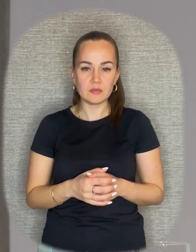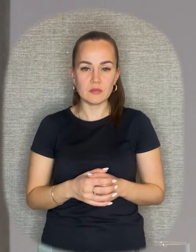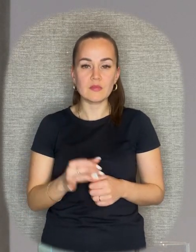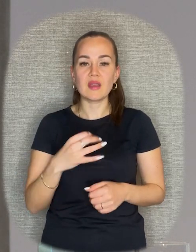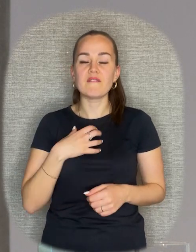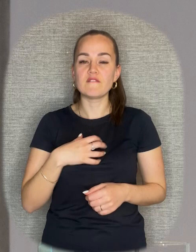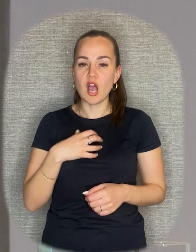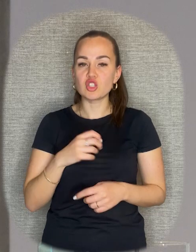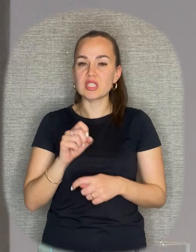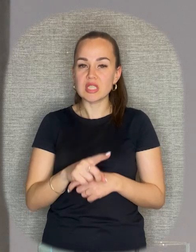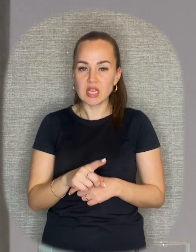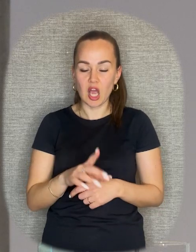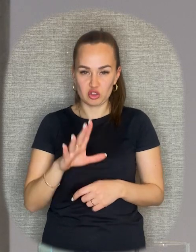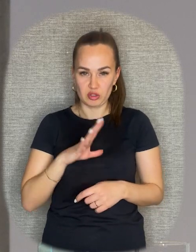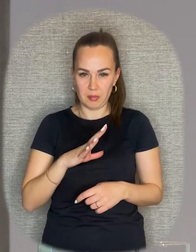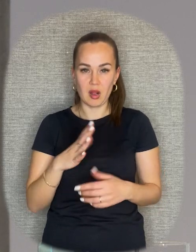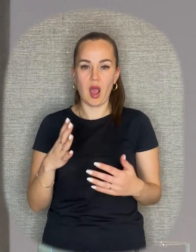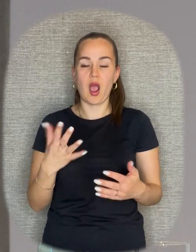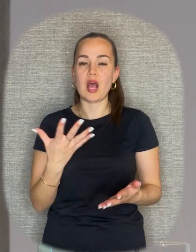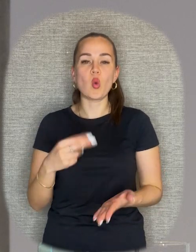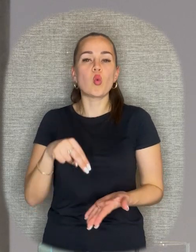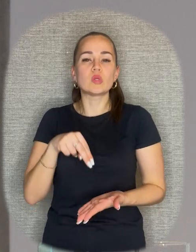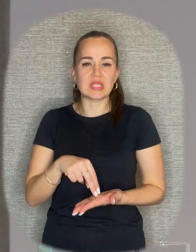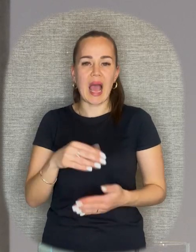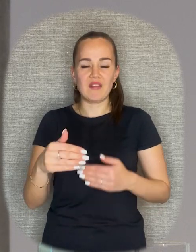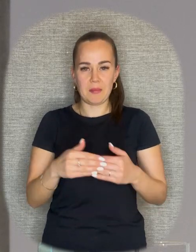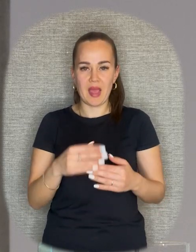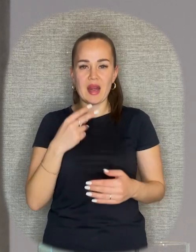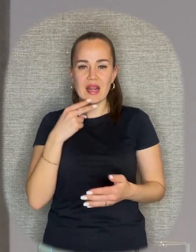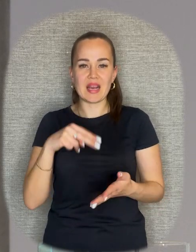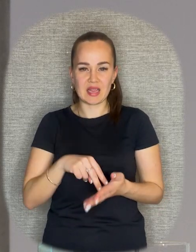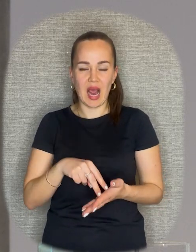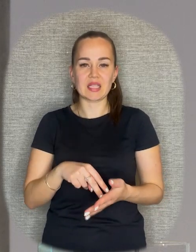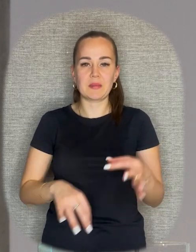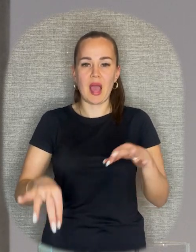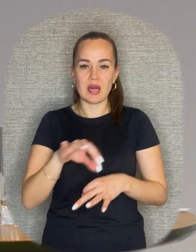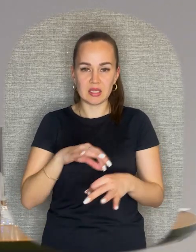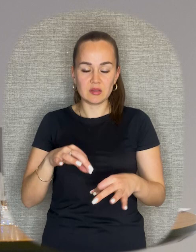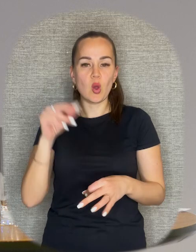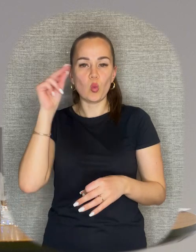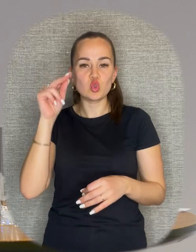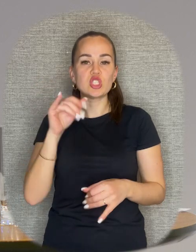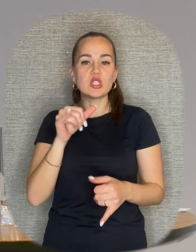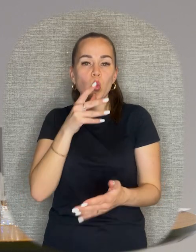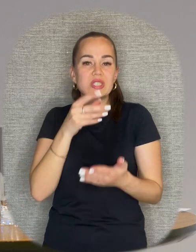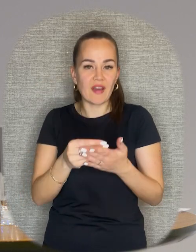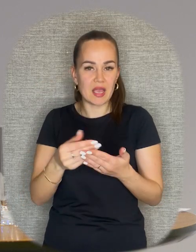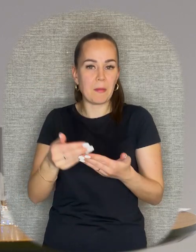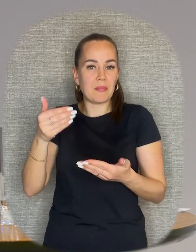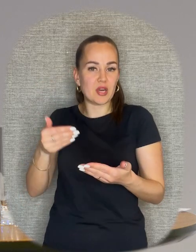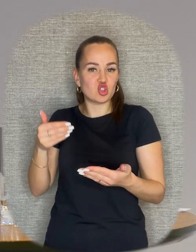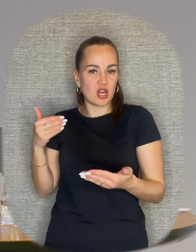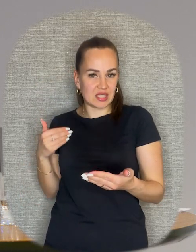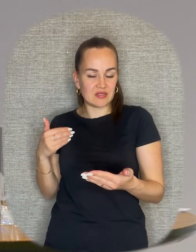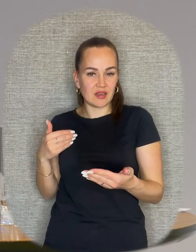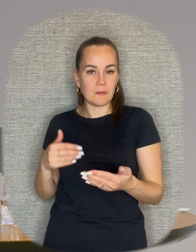и вот в этом контексте очень Важной задачей которую ставили перед ленинградски архитекторами было учиться у своих